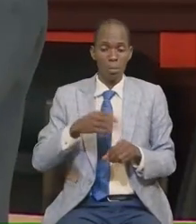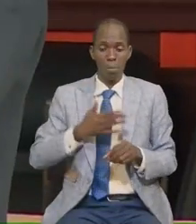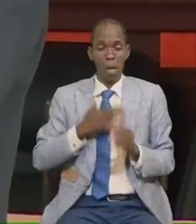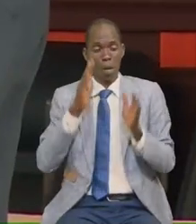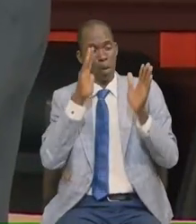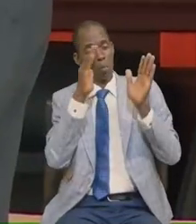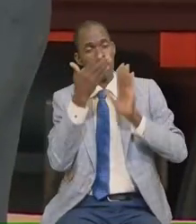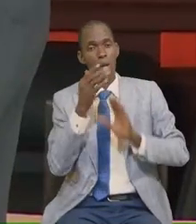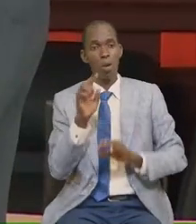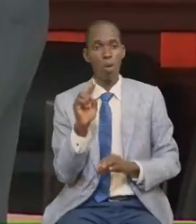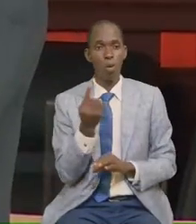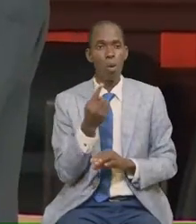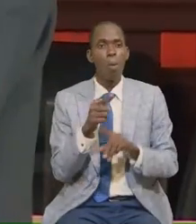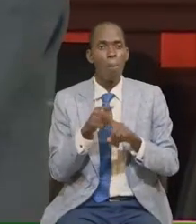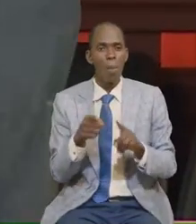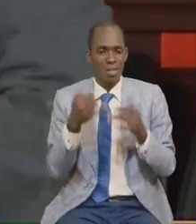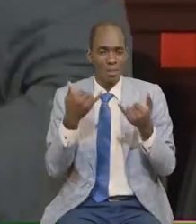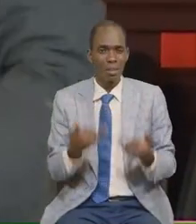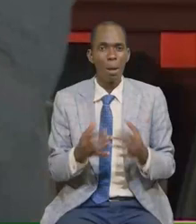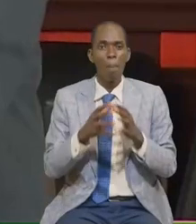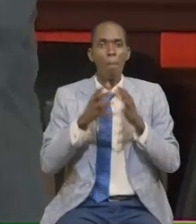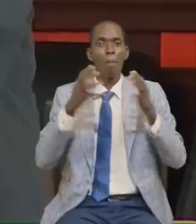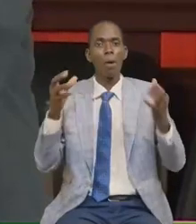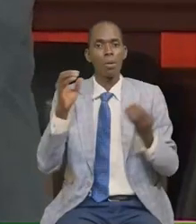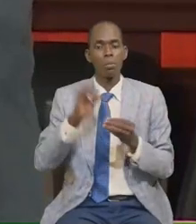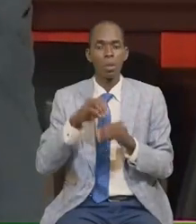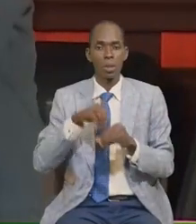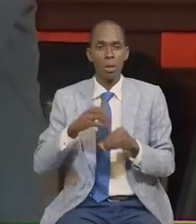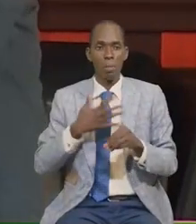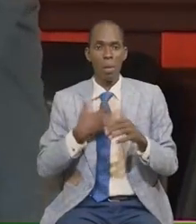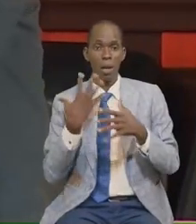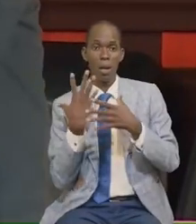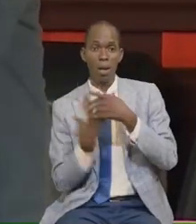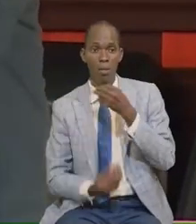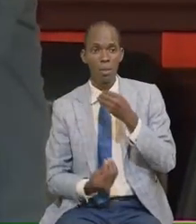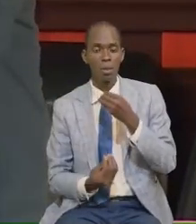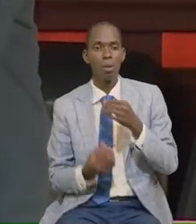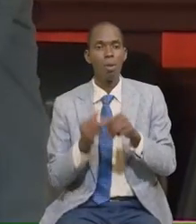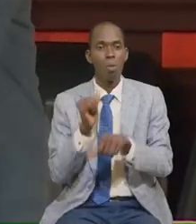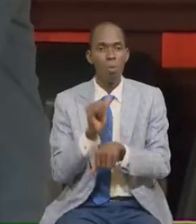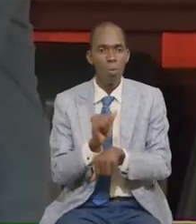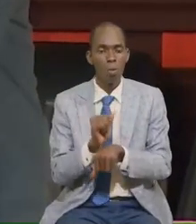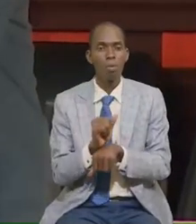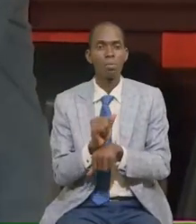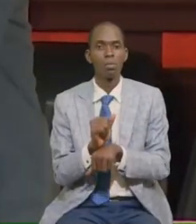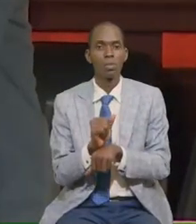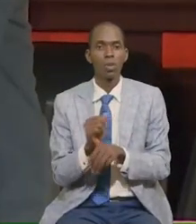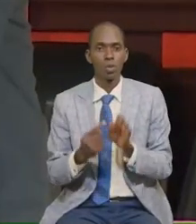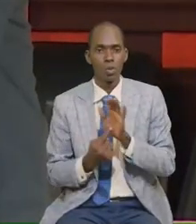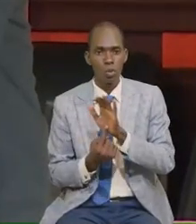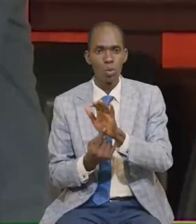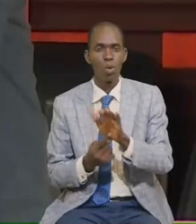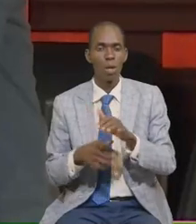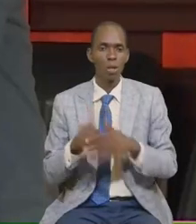tremblements non seulement comme à mon ma présence mais bien plus encore maintenant que je suis absent